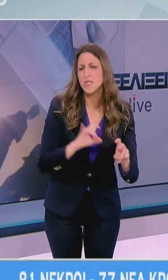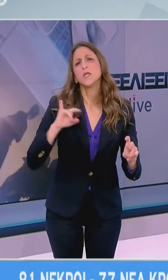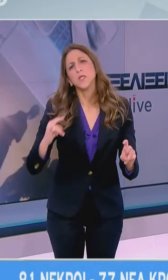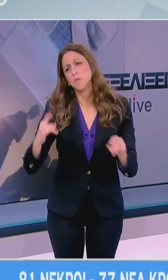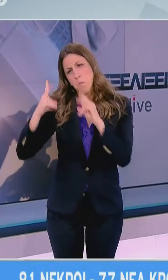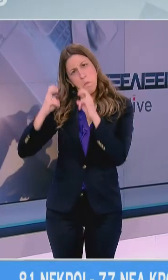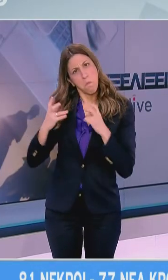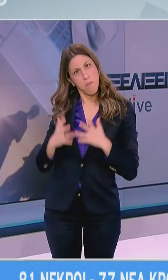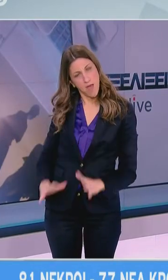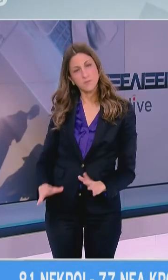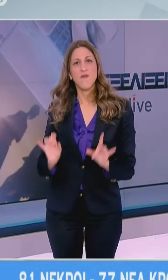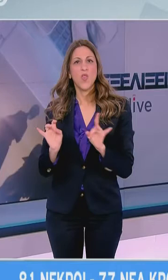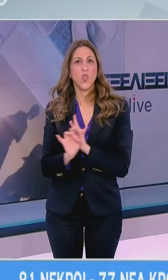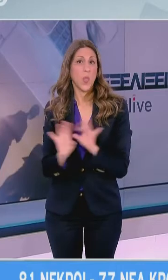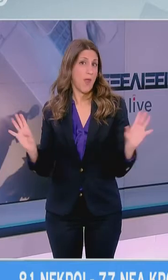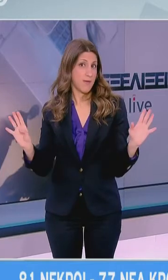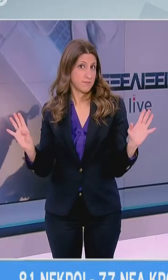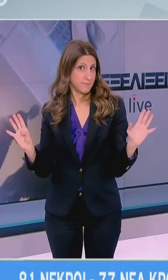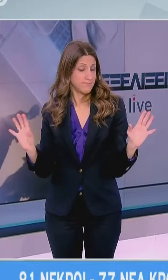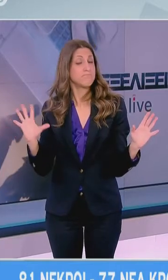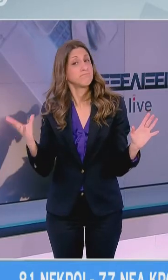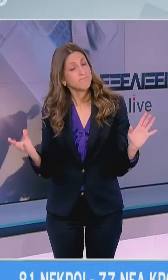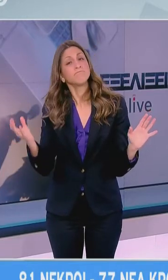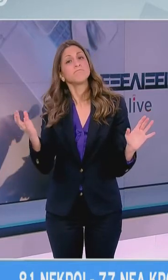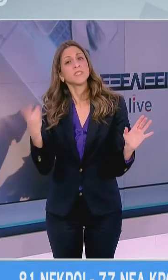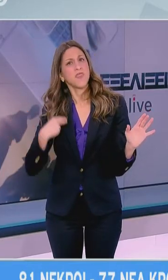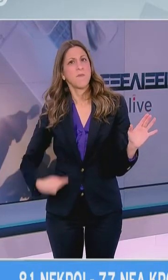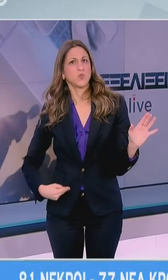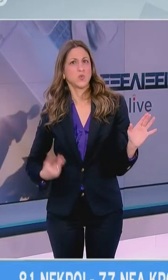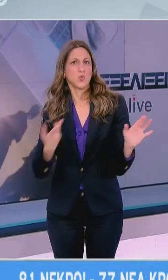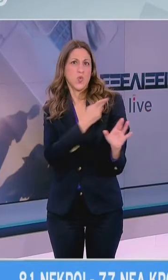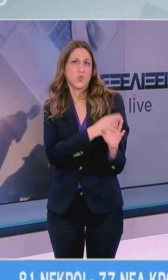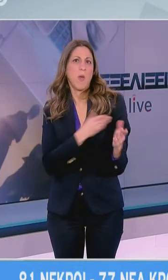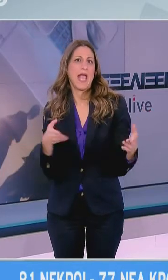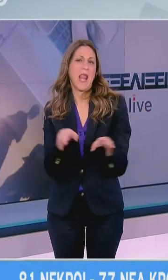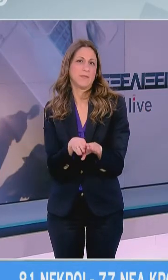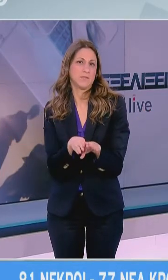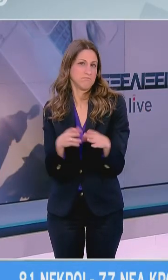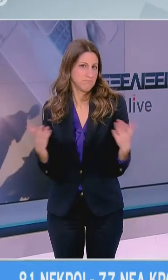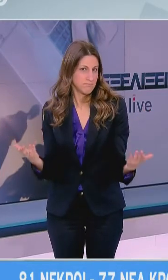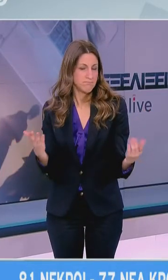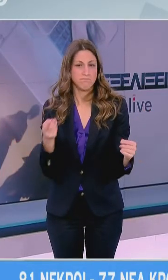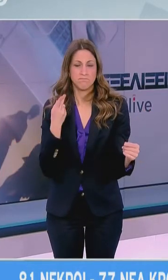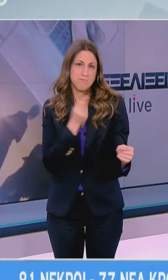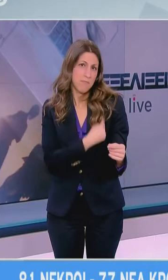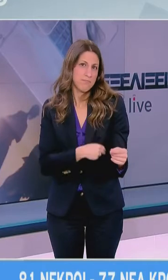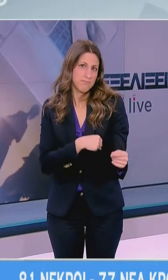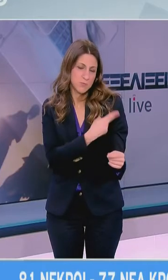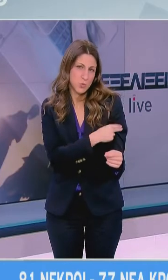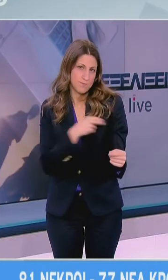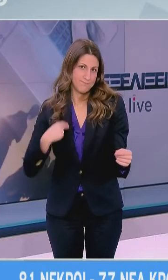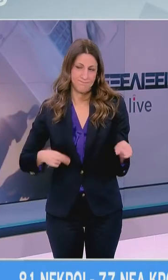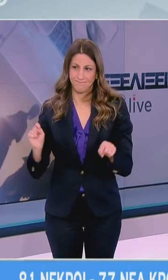αυτό έχει γίνει χωρίς κόστος, καλύπτονται τα πάντα σε ό,τι αφορά τον κορονοϊό από την ελληνική πολιτεία, στις δημόσιες δομές της χώρας.